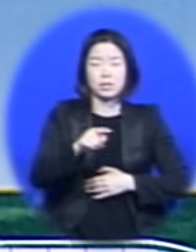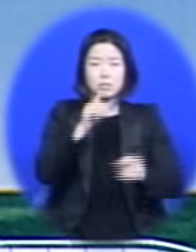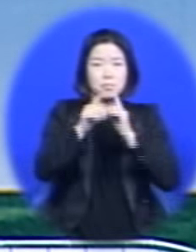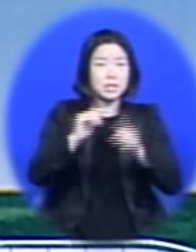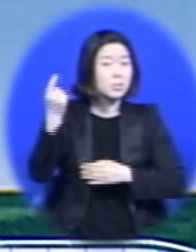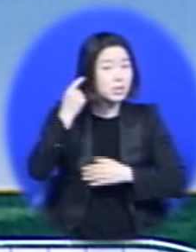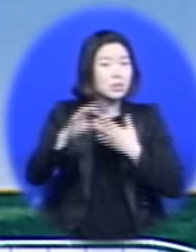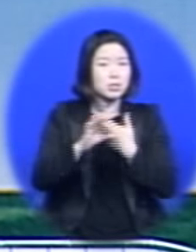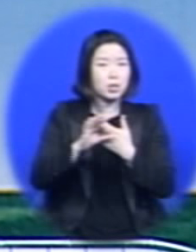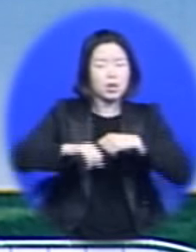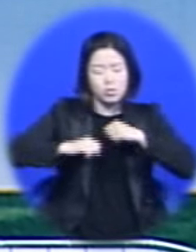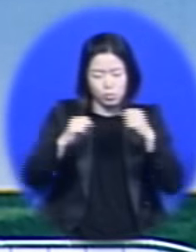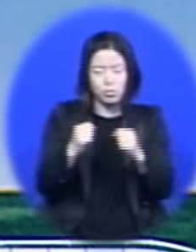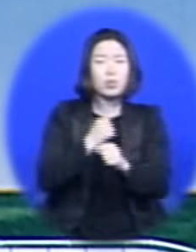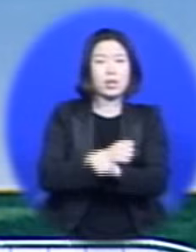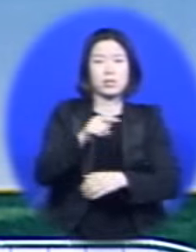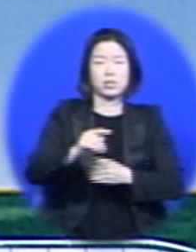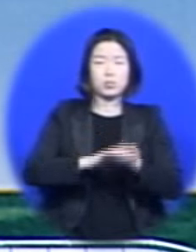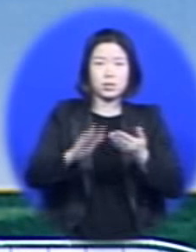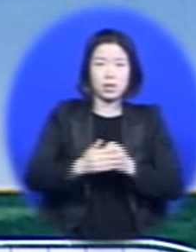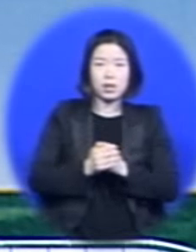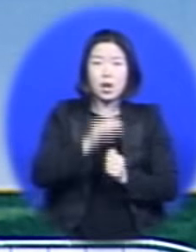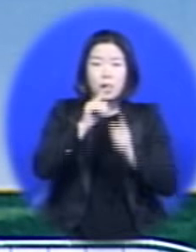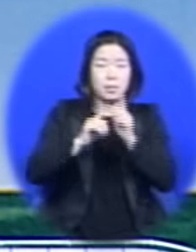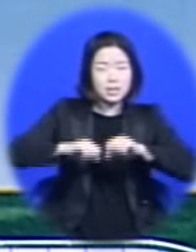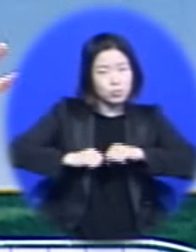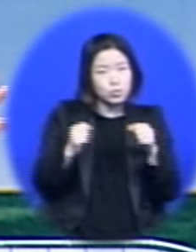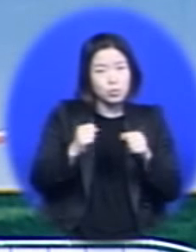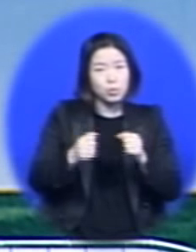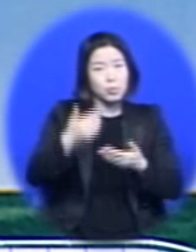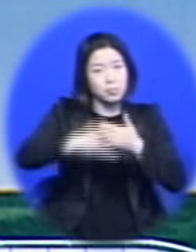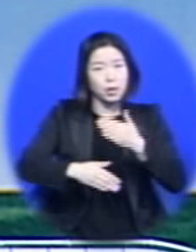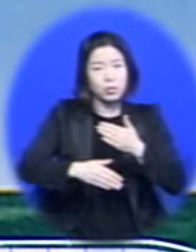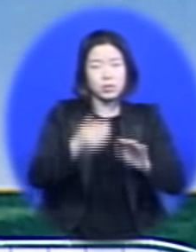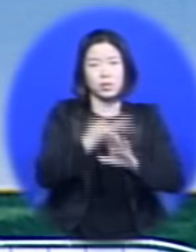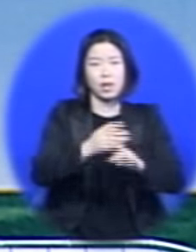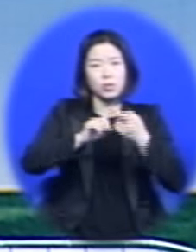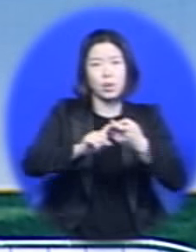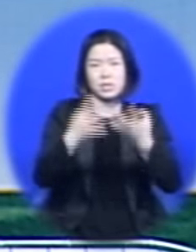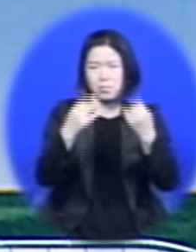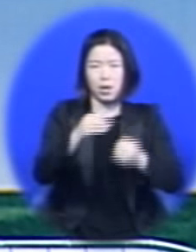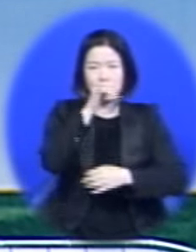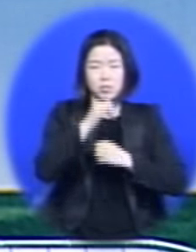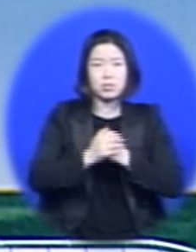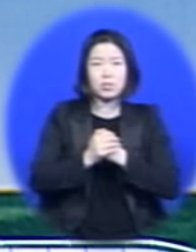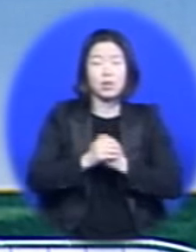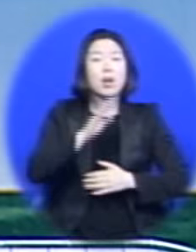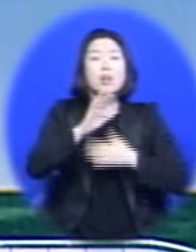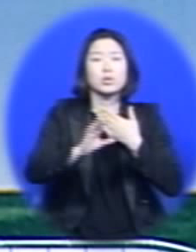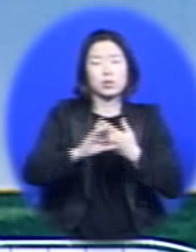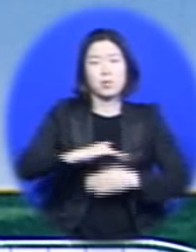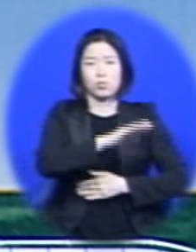들었으면 순종하는 것이거든요. 말씀에 순종하는 것 빼고는 관심들이 많습니다. 그러면 우리